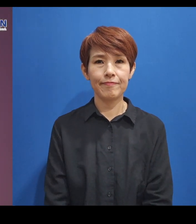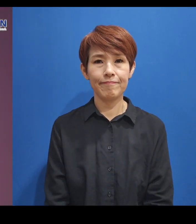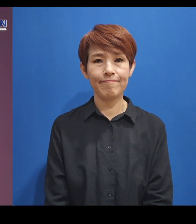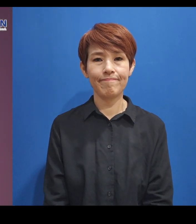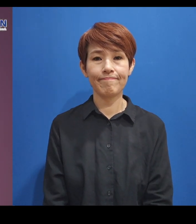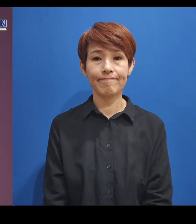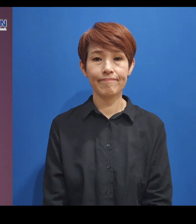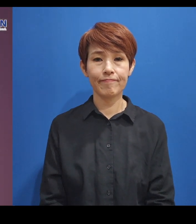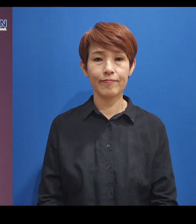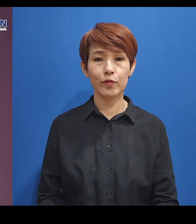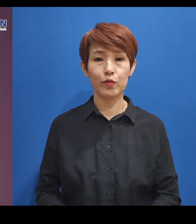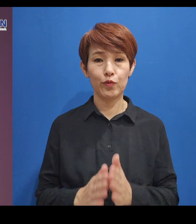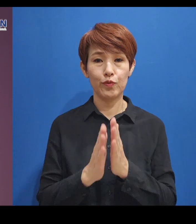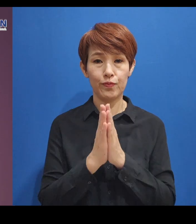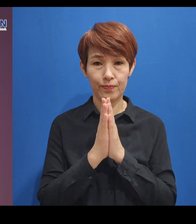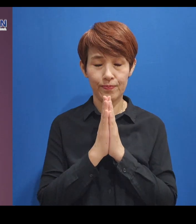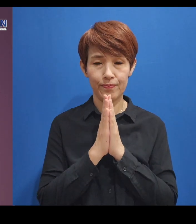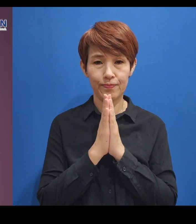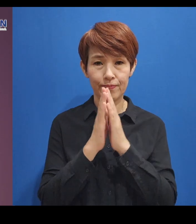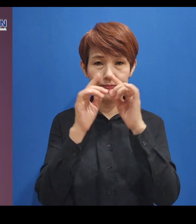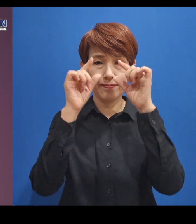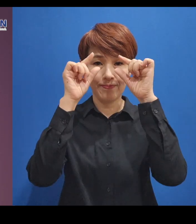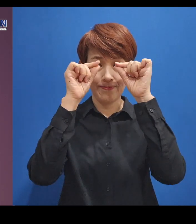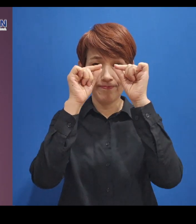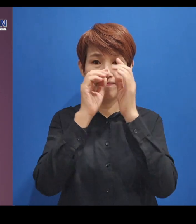눈을 잠시 감아볼까요?